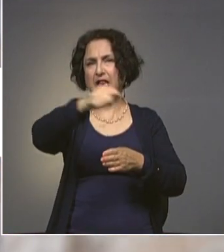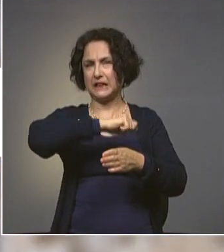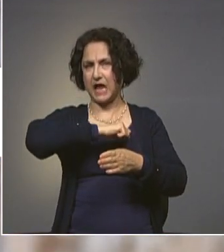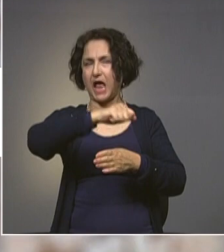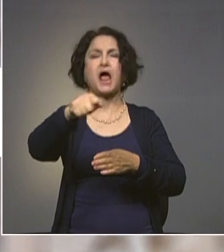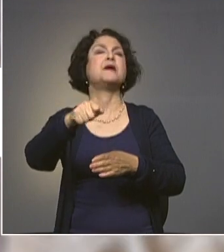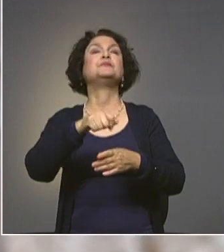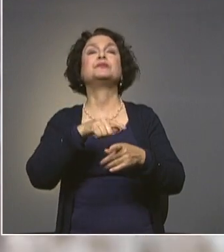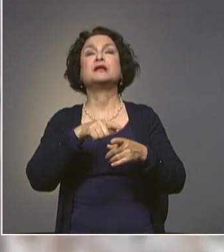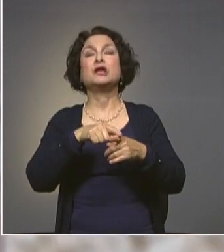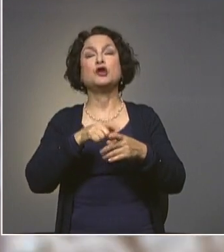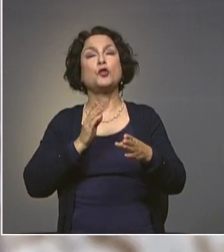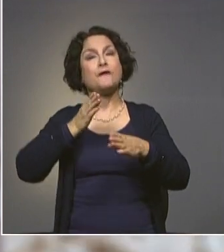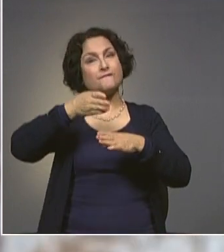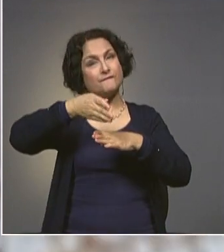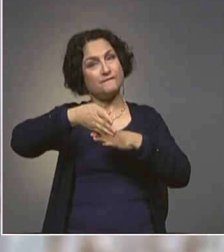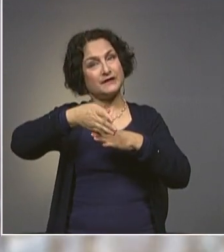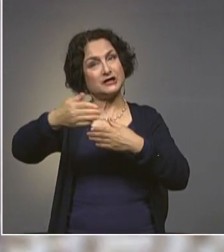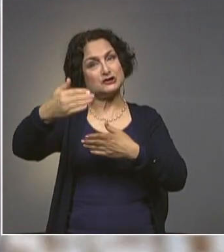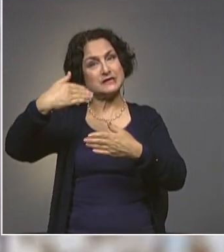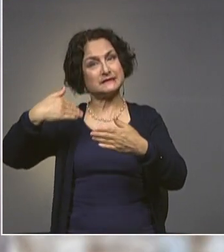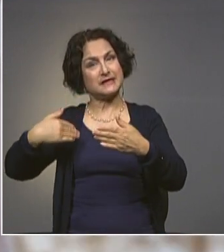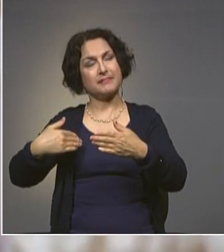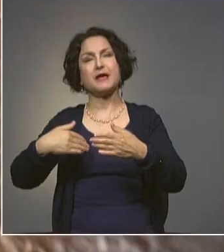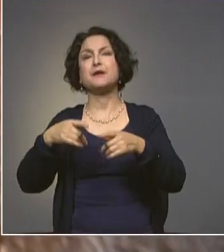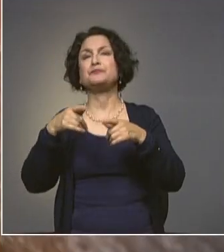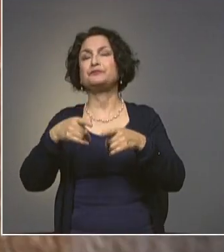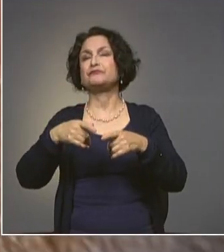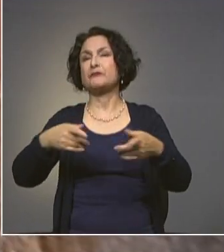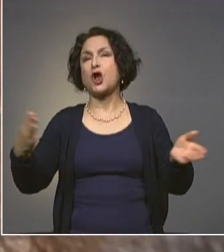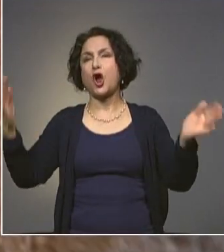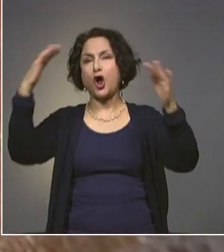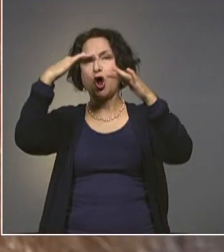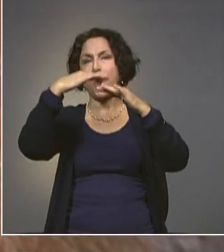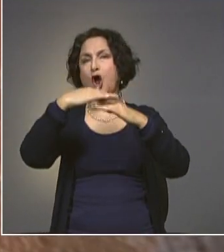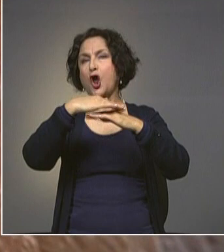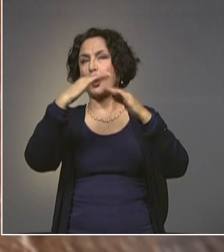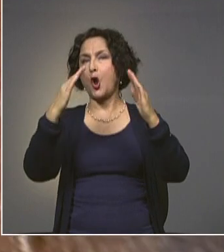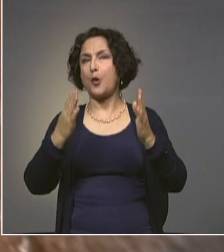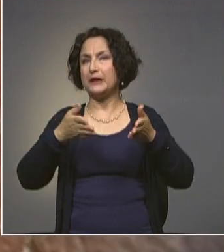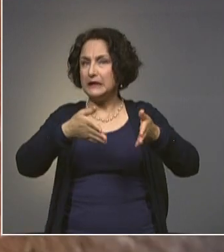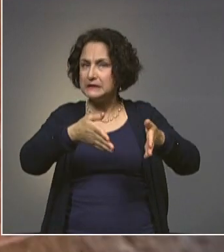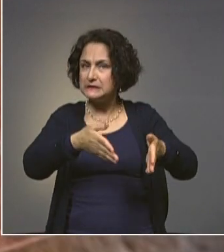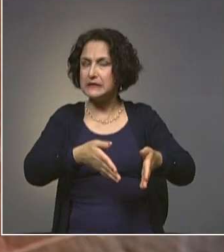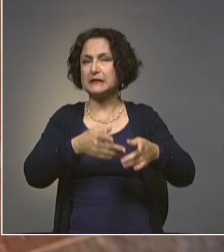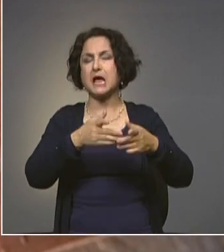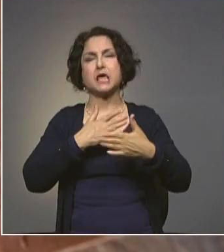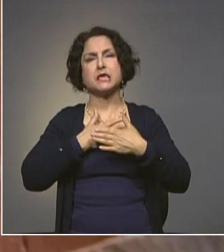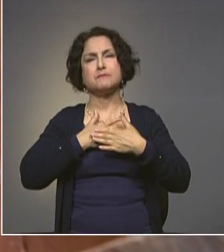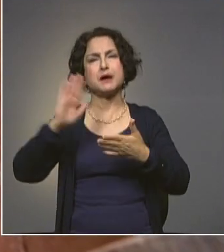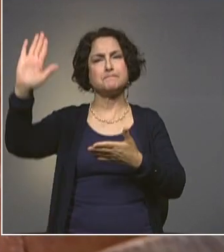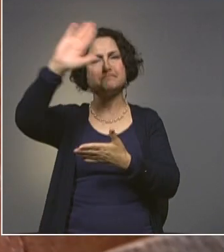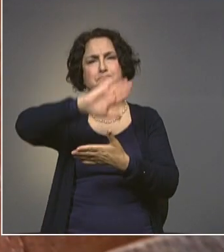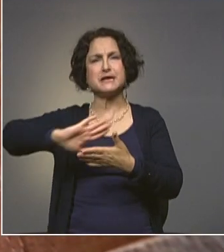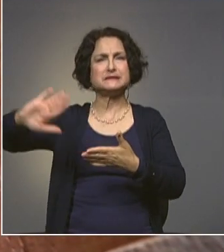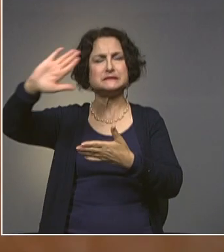от вътрешната страна. Гробницата е била измазана с така наречената штукова мазилка, която придава представителност